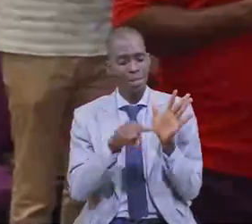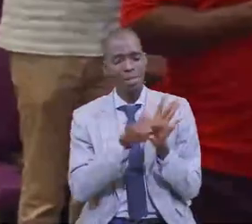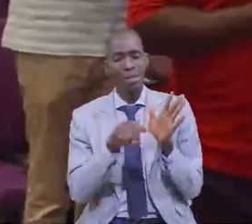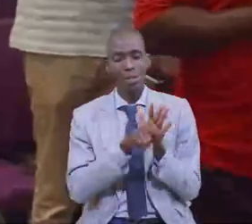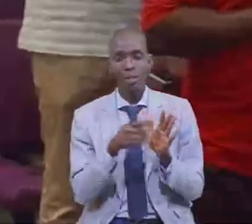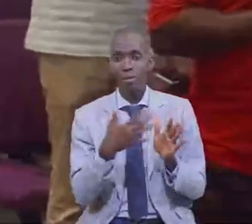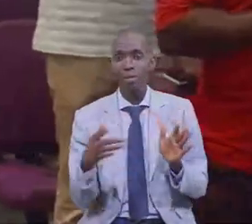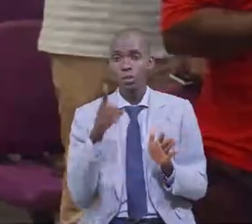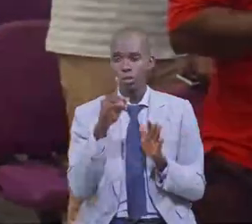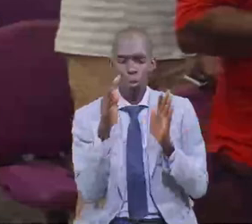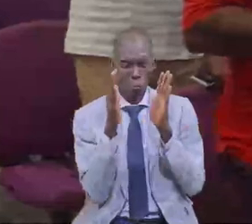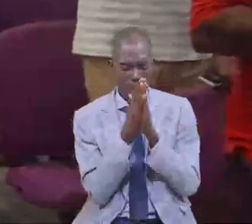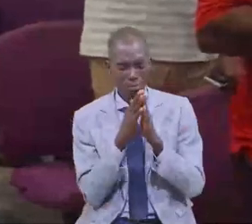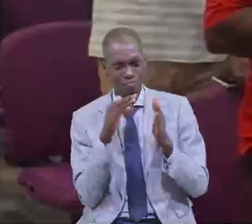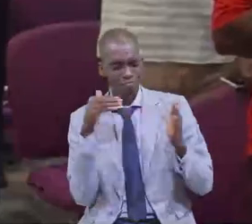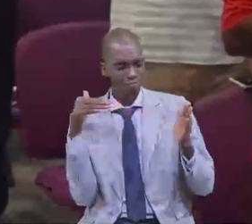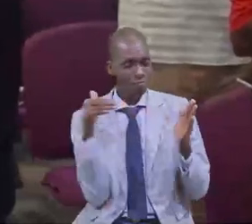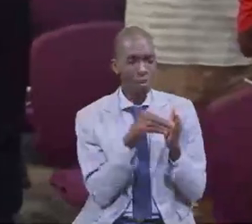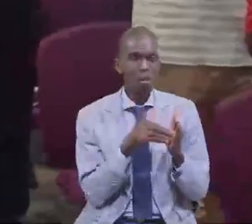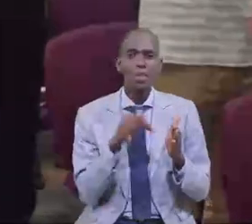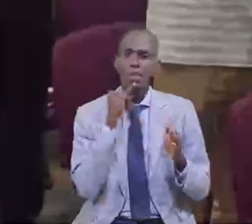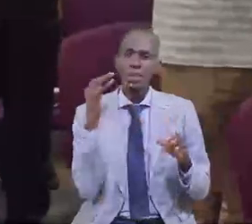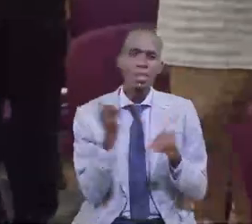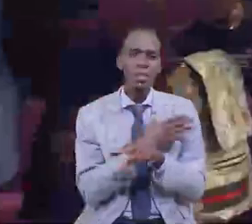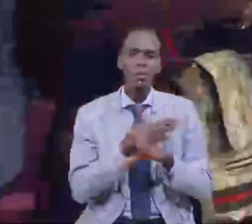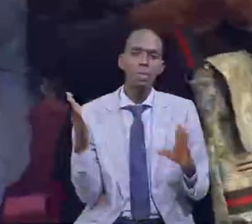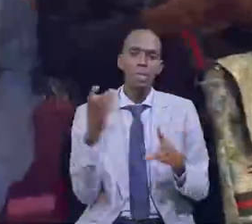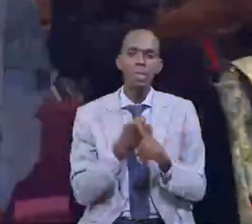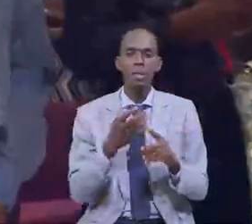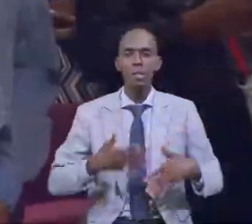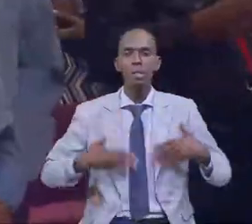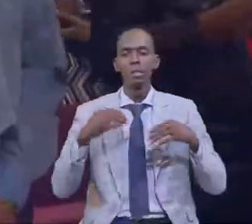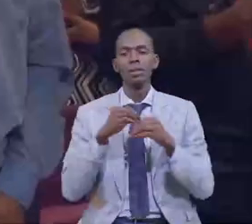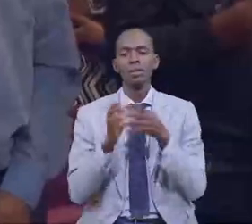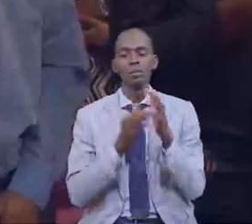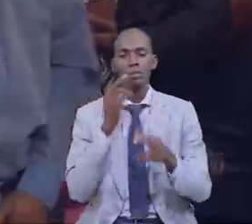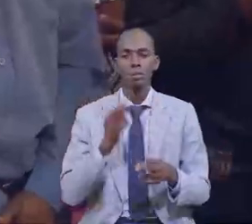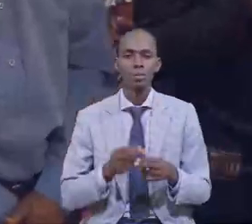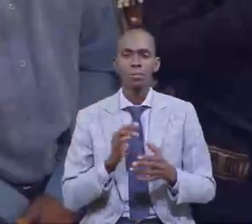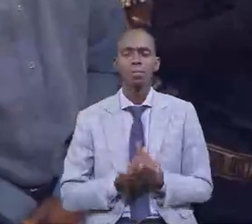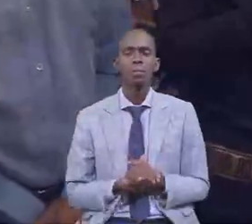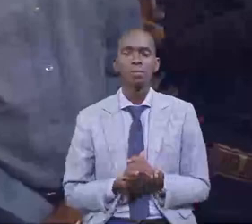chose négative contre laquelle vous avez prié est ôtée de votre vie.